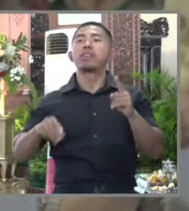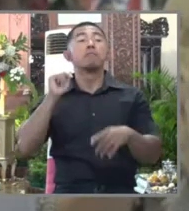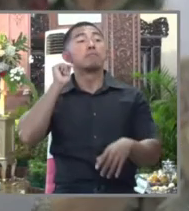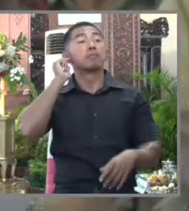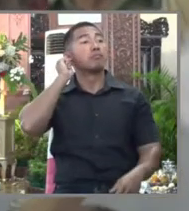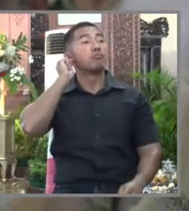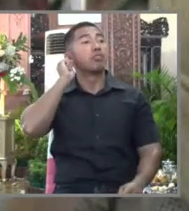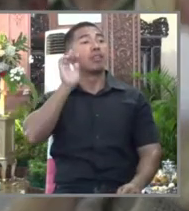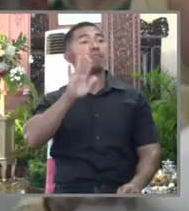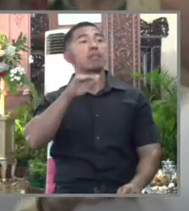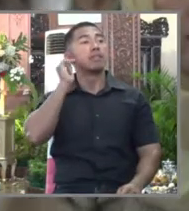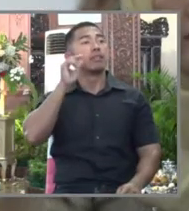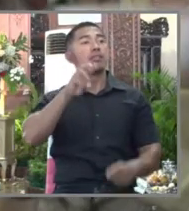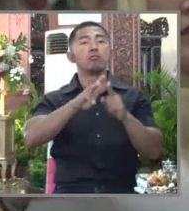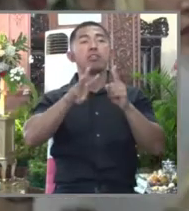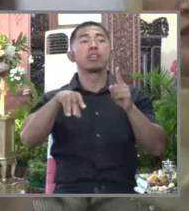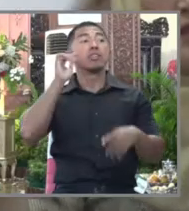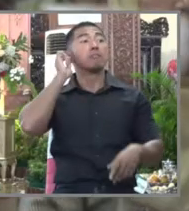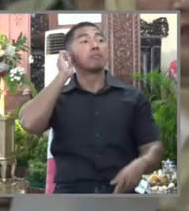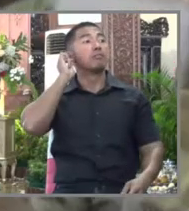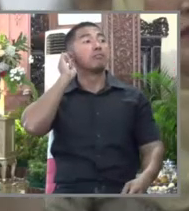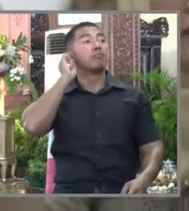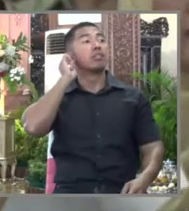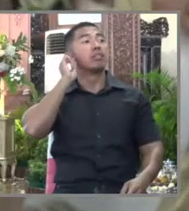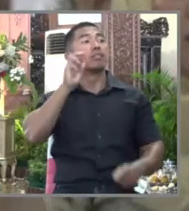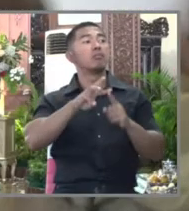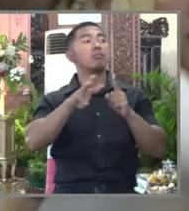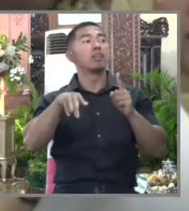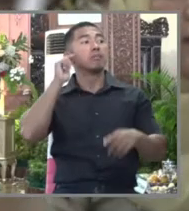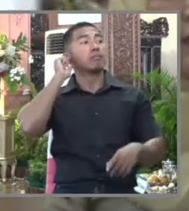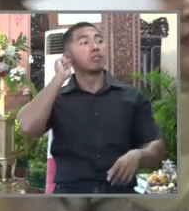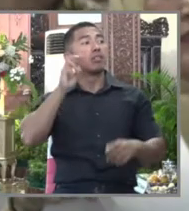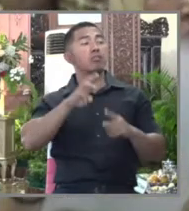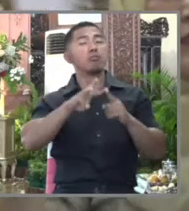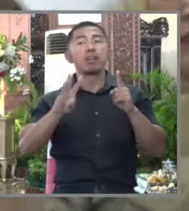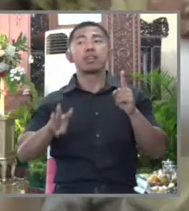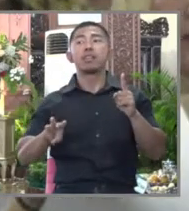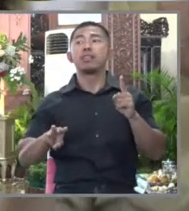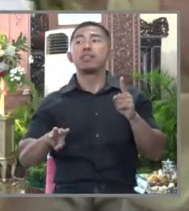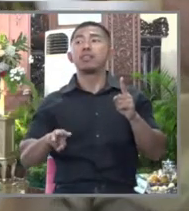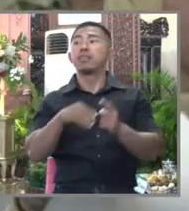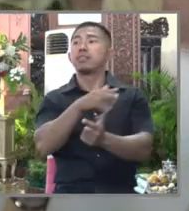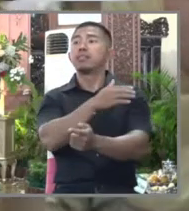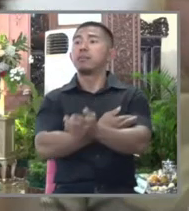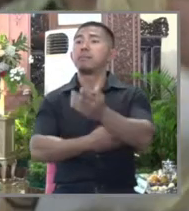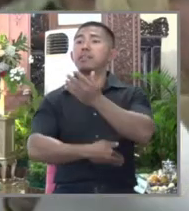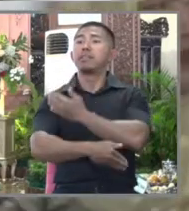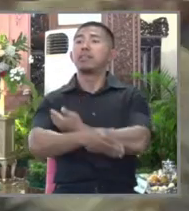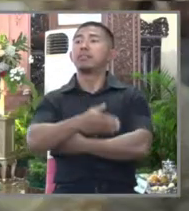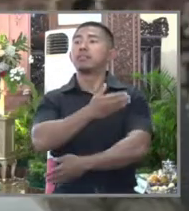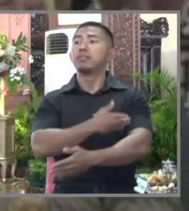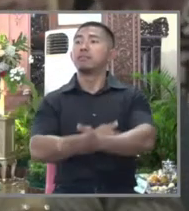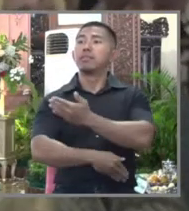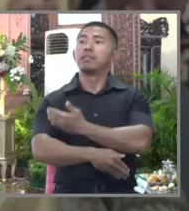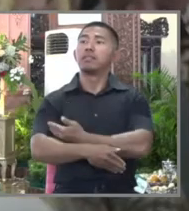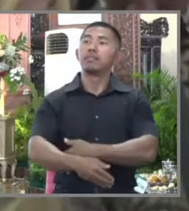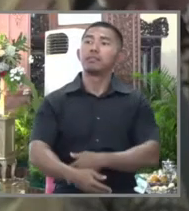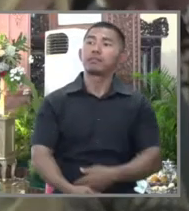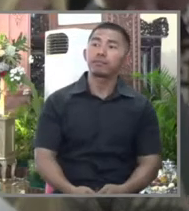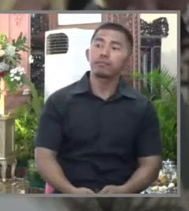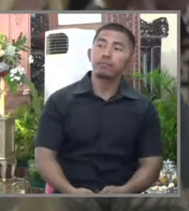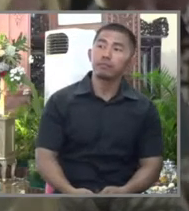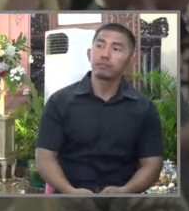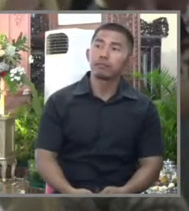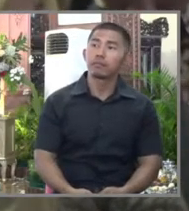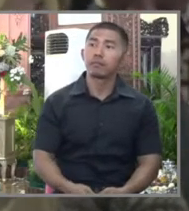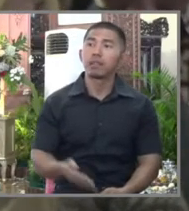perempuan. Perwakilan perempuan. Lalu kemudian dari teman-teman penyandang disabilitas. Nah, ada